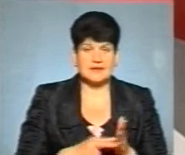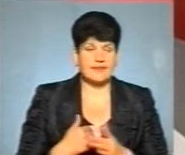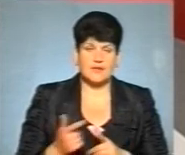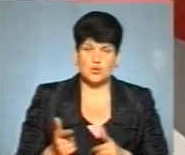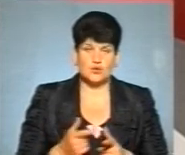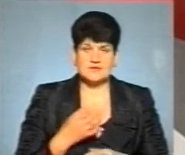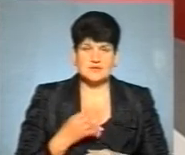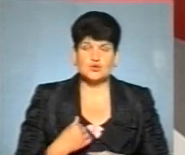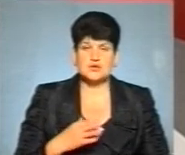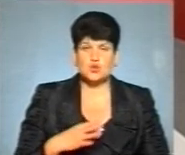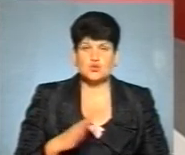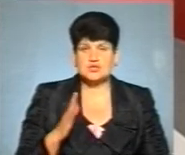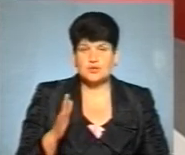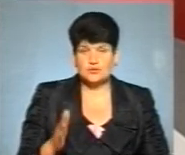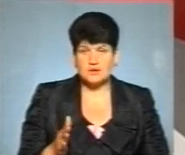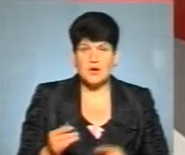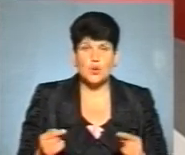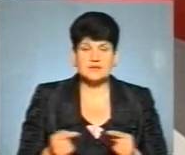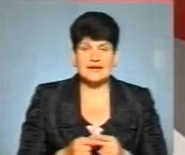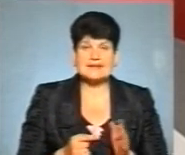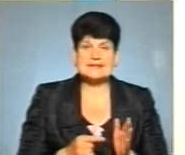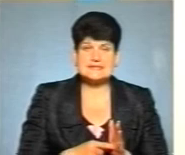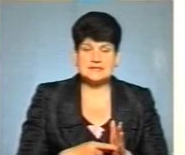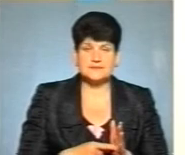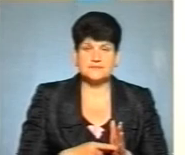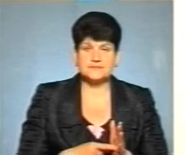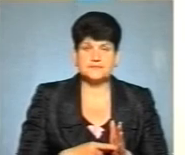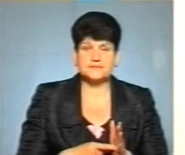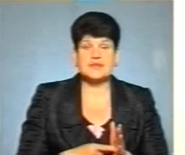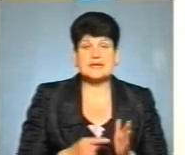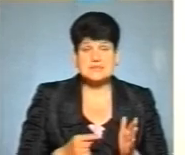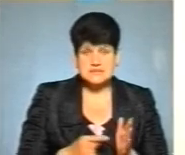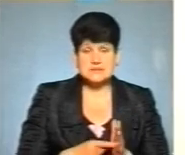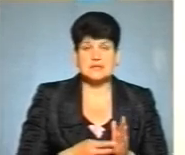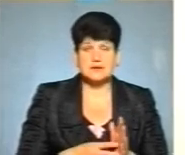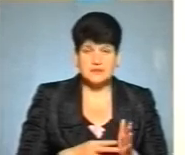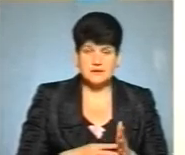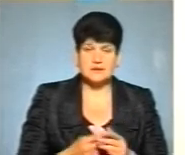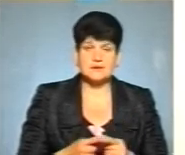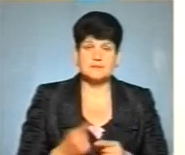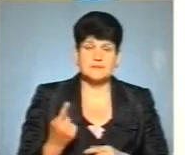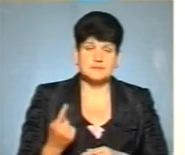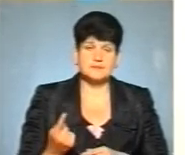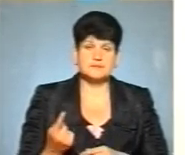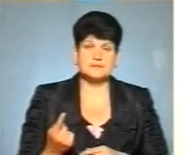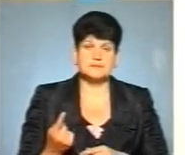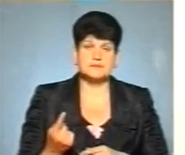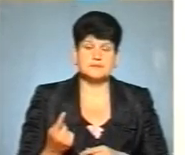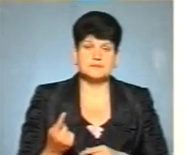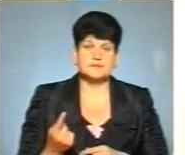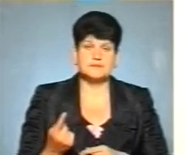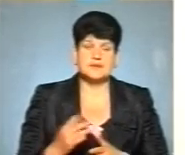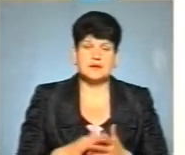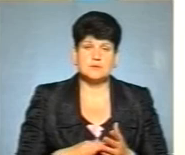сказати, що нас очікує, тому що ви бачите. Конкретні цілі, які ви ставите, які керівник цілі, області? Так, цілі, відповідно, перша, це номер один ціль, це